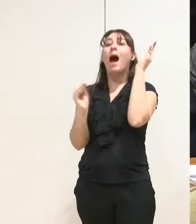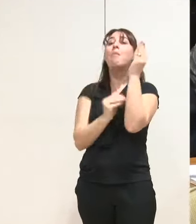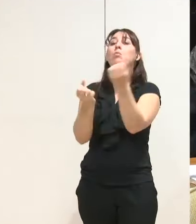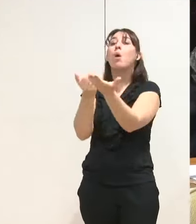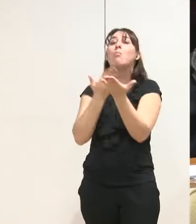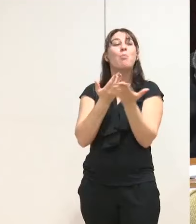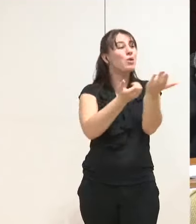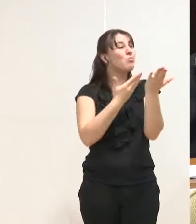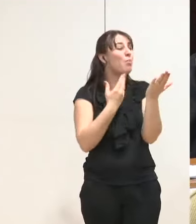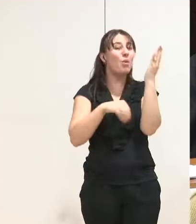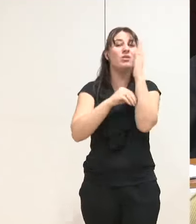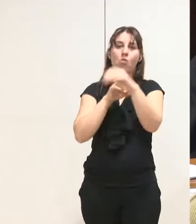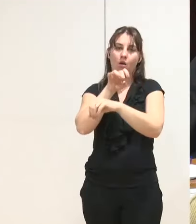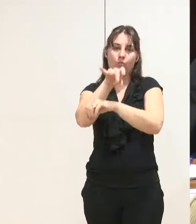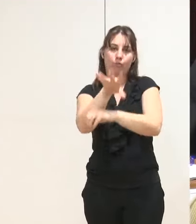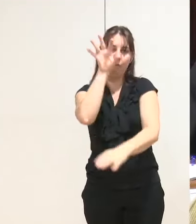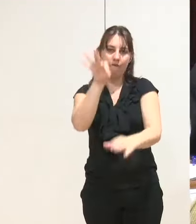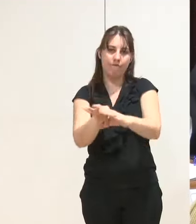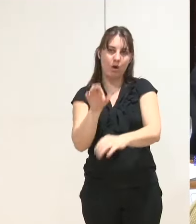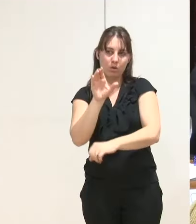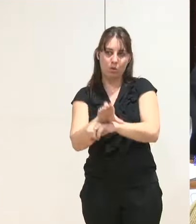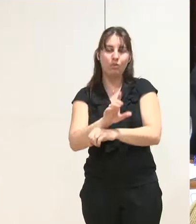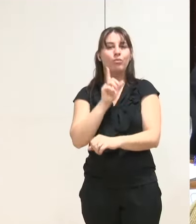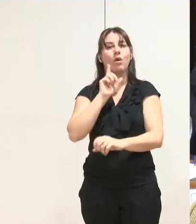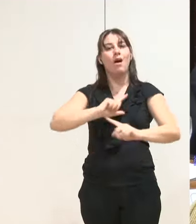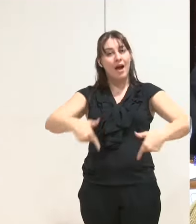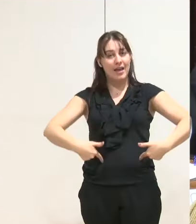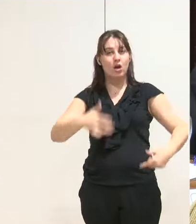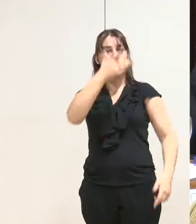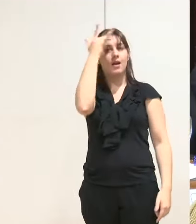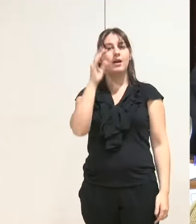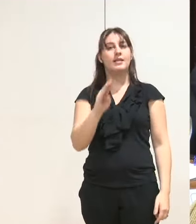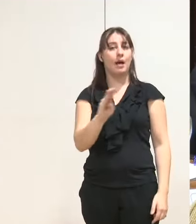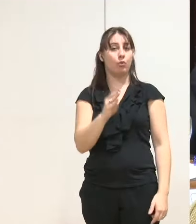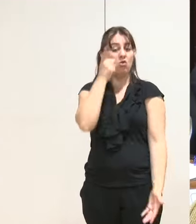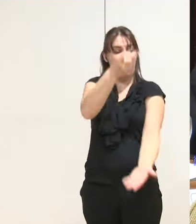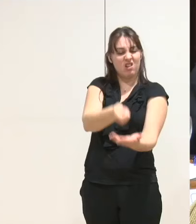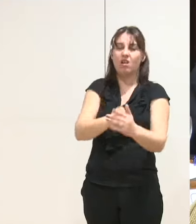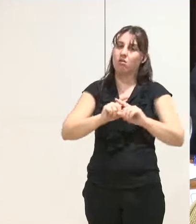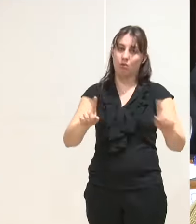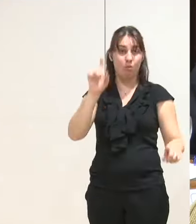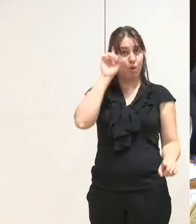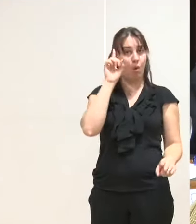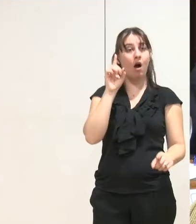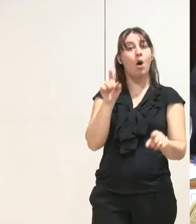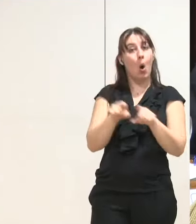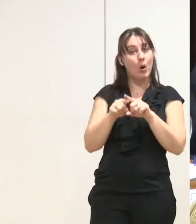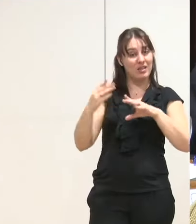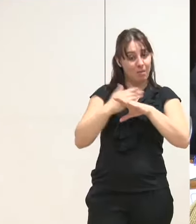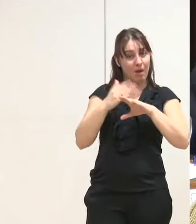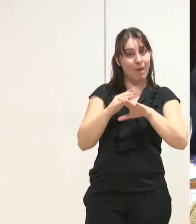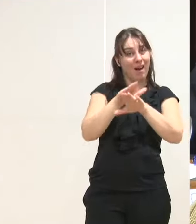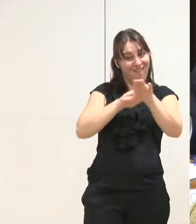proposé de l'achat de l'école Saint-Bruno parce que en fait il fallait aussi prévoir l'extension de l'école